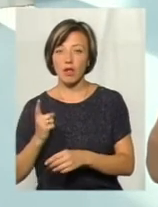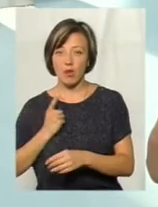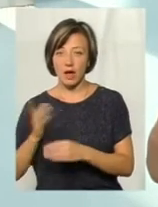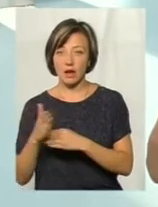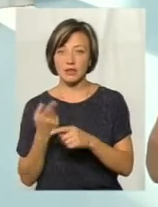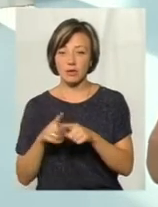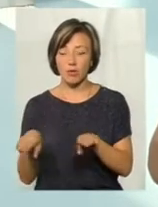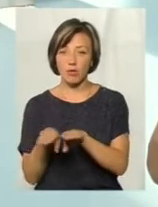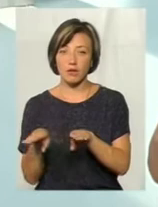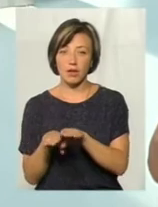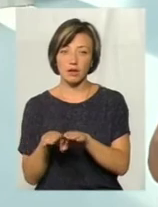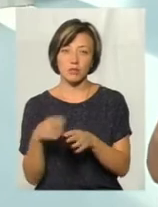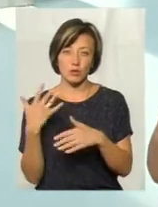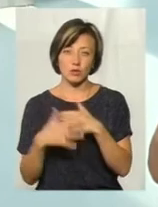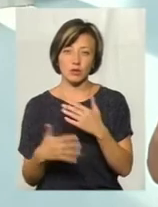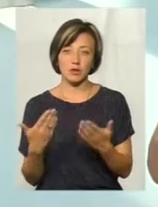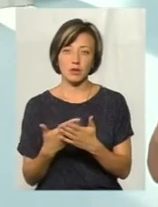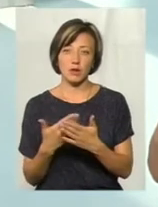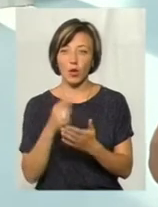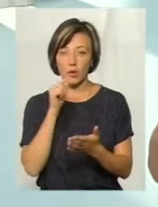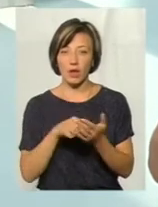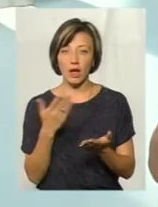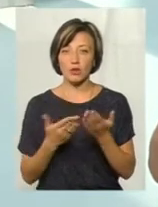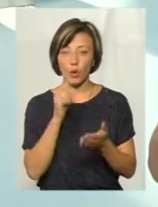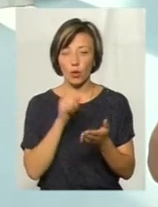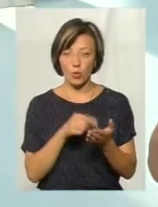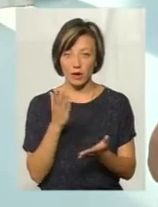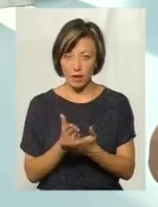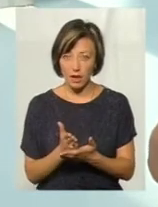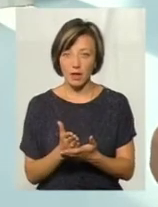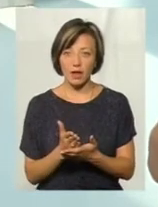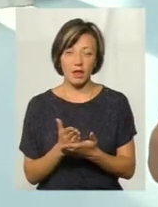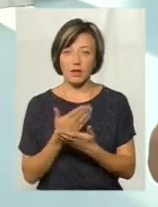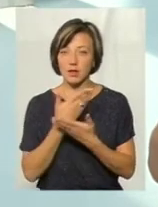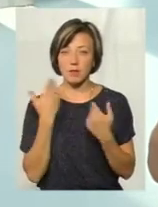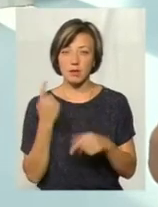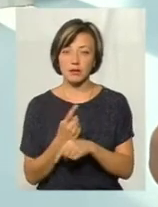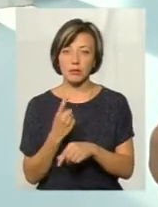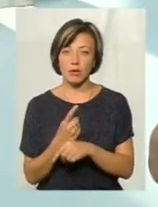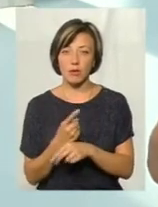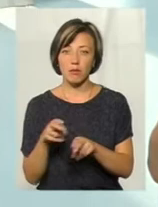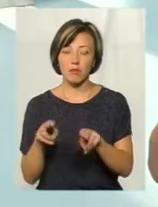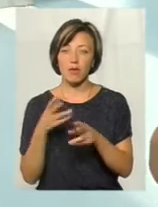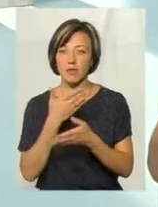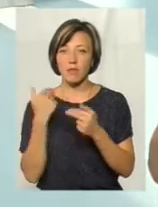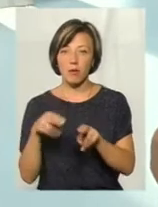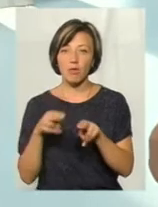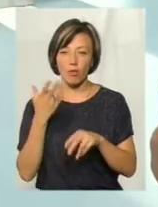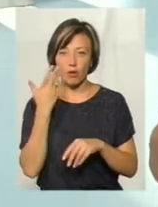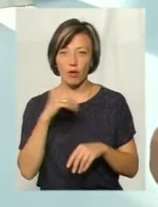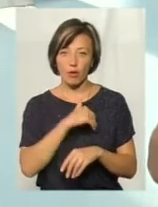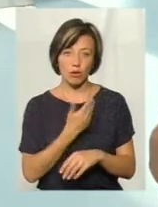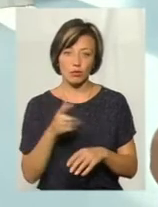це порівняти, щоб було так доступно і зрозуміло, з курником. Якщо є кури, то нема заборони полювання і нема, власне, полювання, коли хочемо,